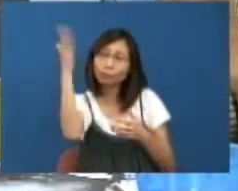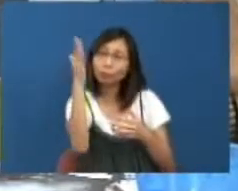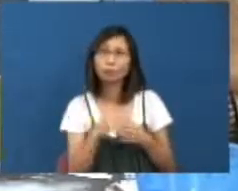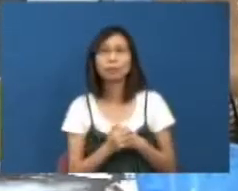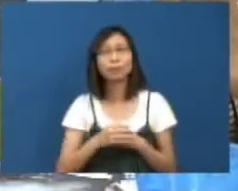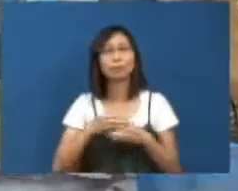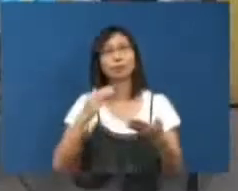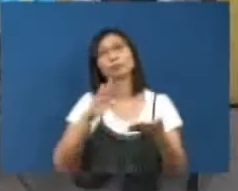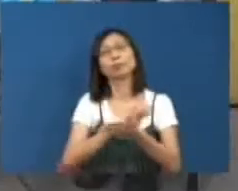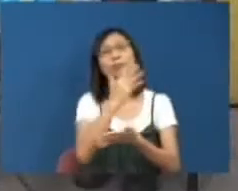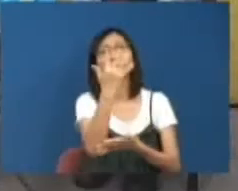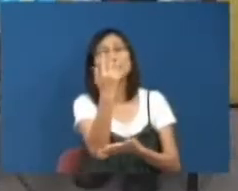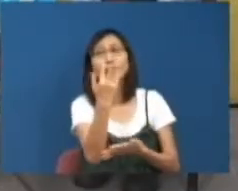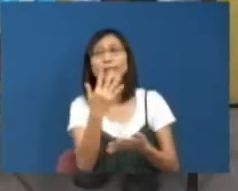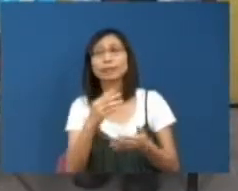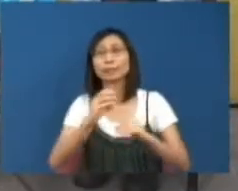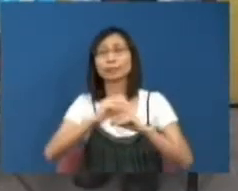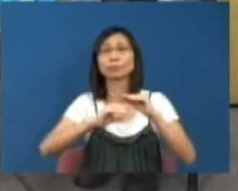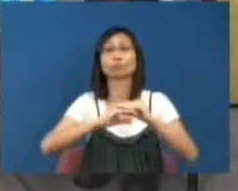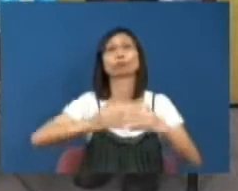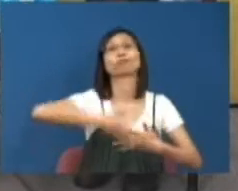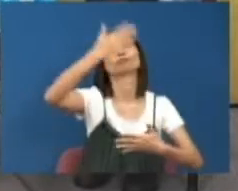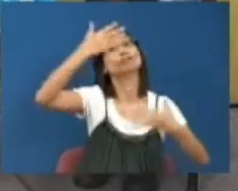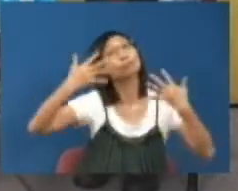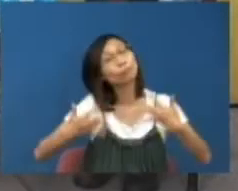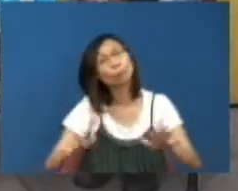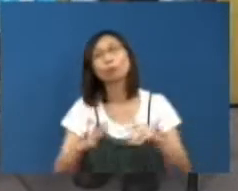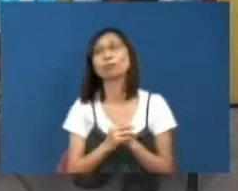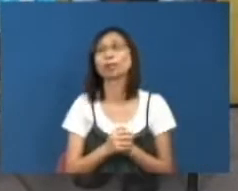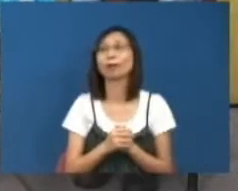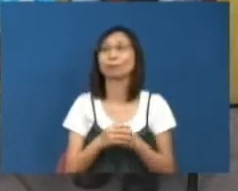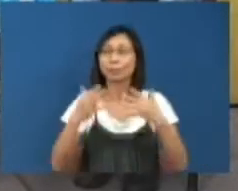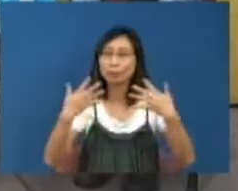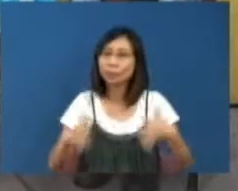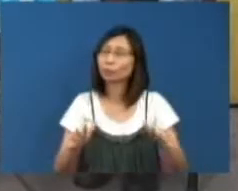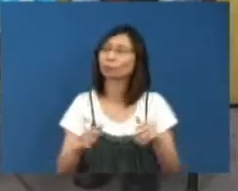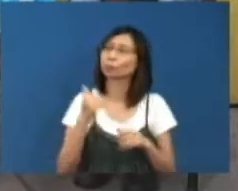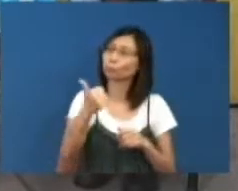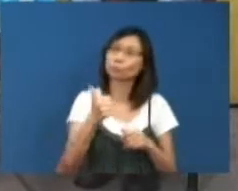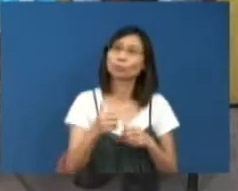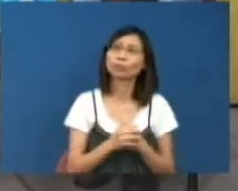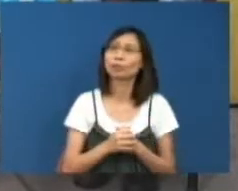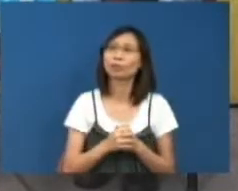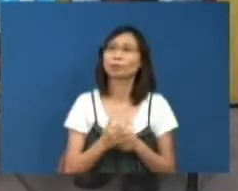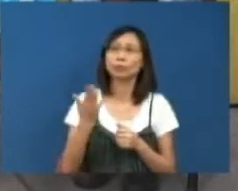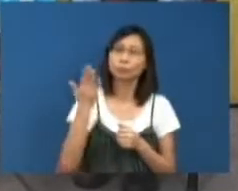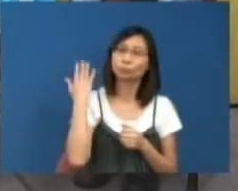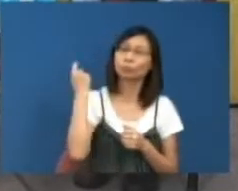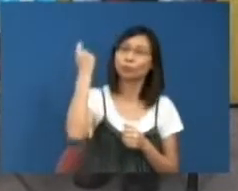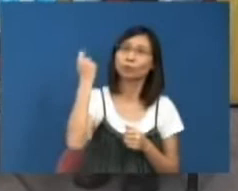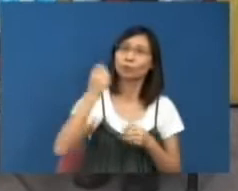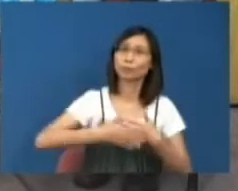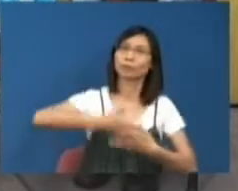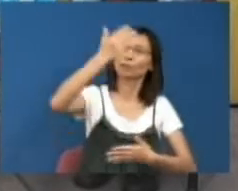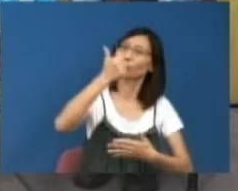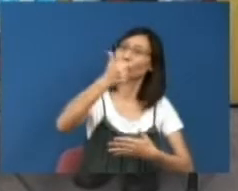啊？ 呢、這個大廈應該是落成的啦， 落成咗 已經啦嘛， 起好 了 起好 咗 嘅 啦，即係最近起好了、 啊、最近起好了。 哎呀，大件